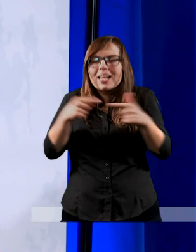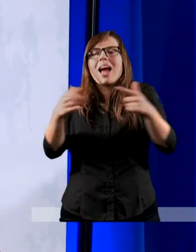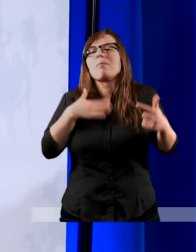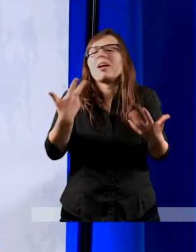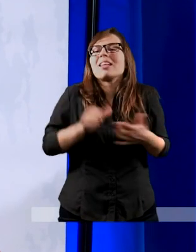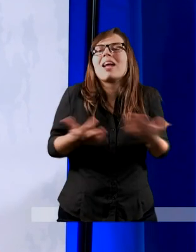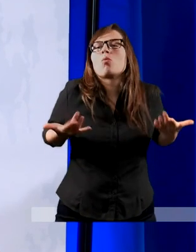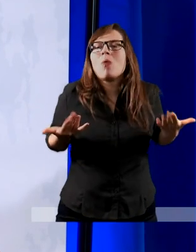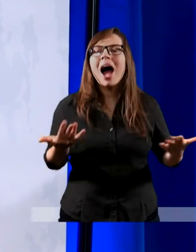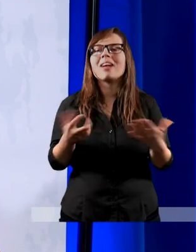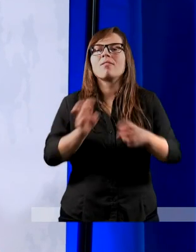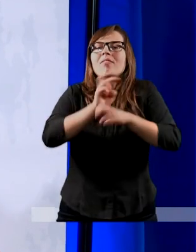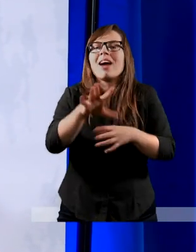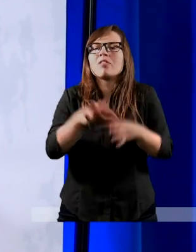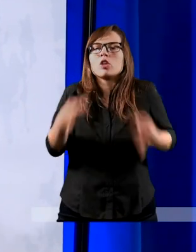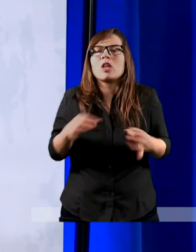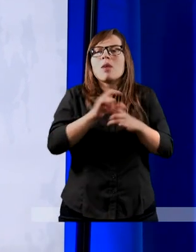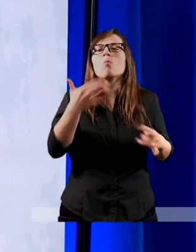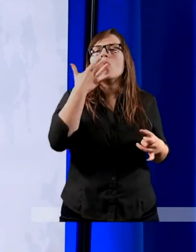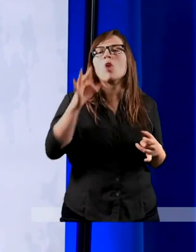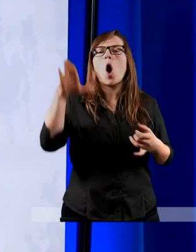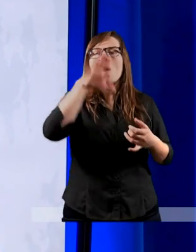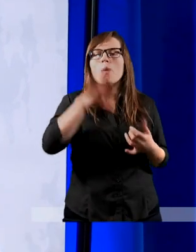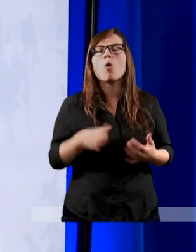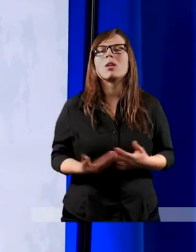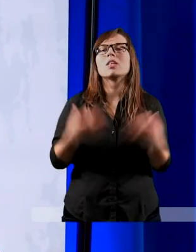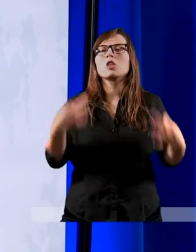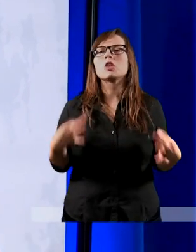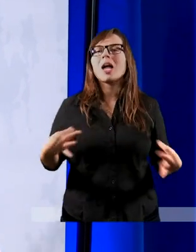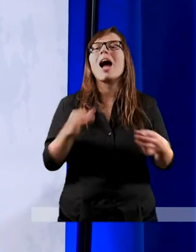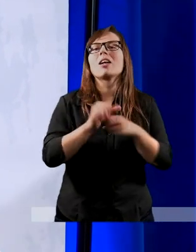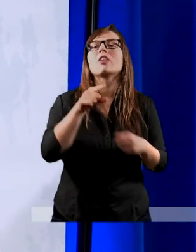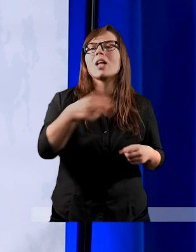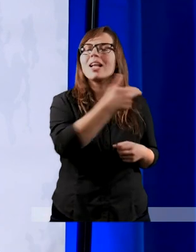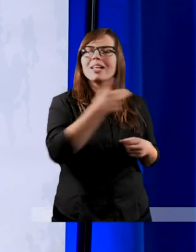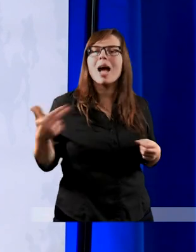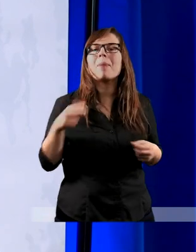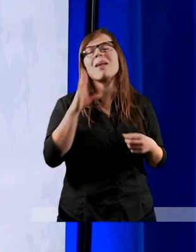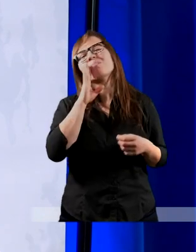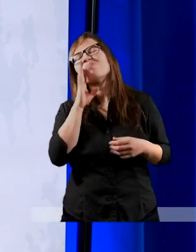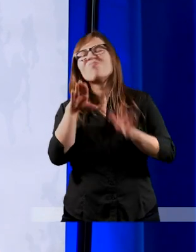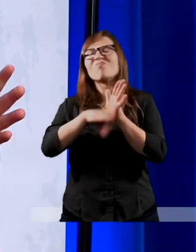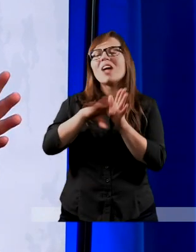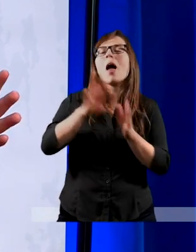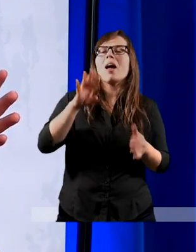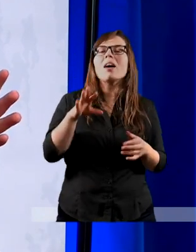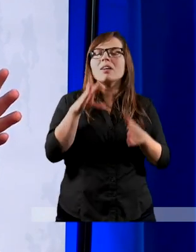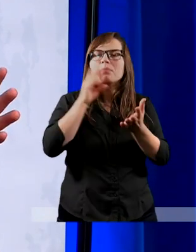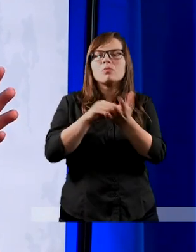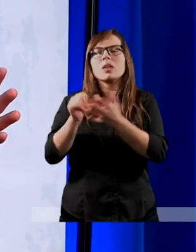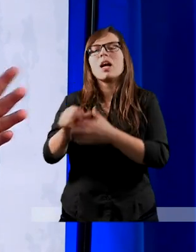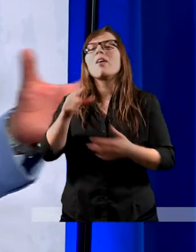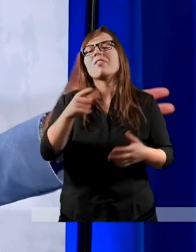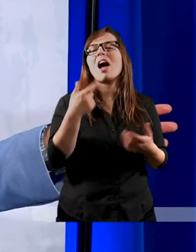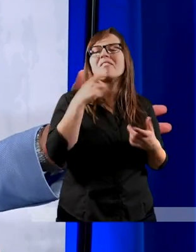A nie jest łatwo wyjść w dzisiejszych czasach i mówić o Bogu. Dzisiaj jest to taki temat tabu, poruszany często przy okazji